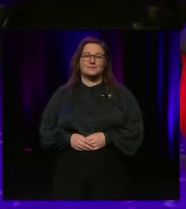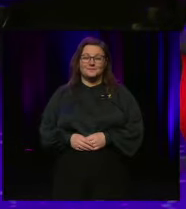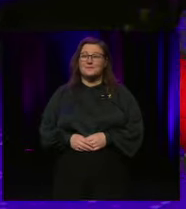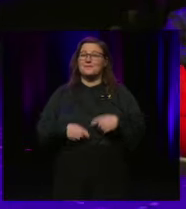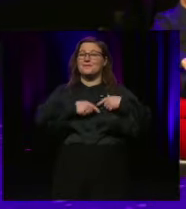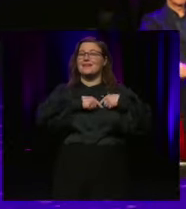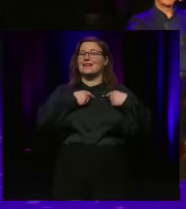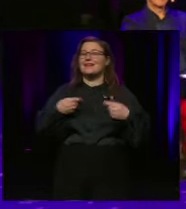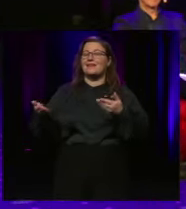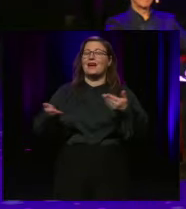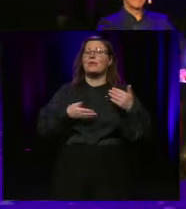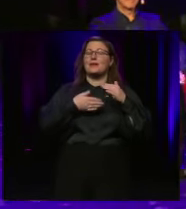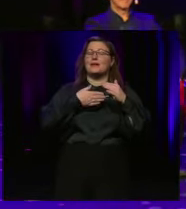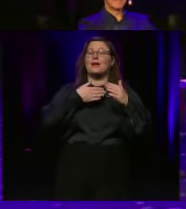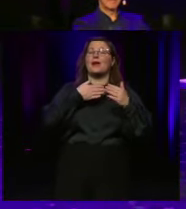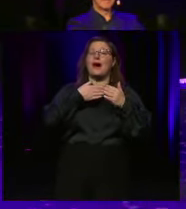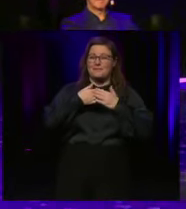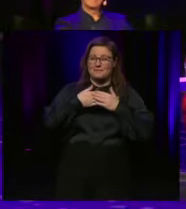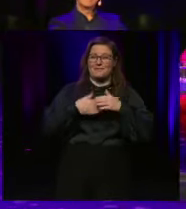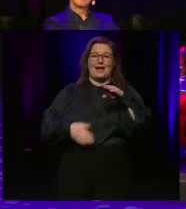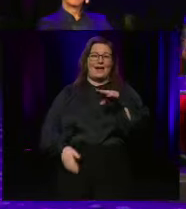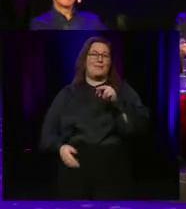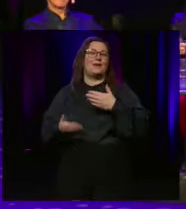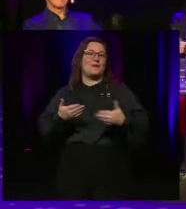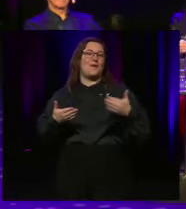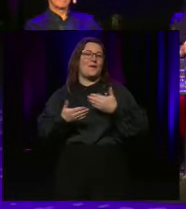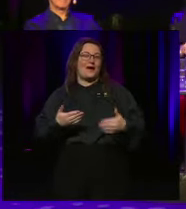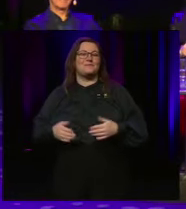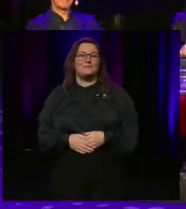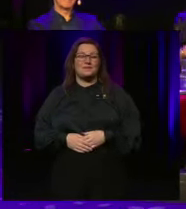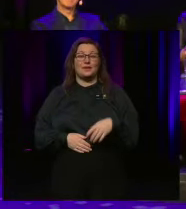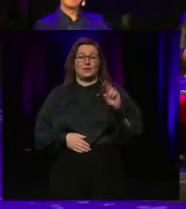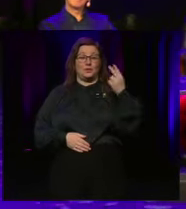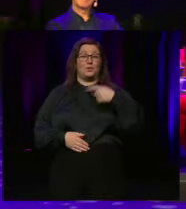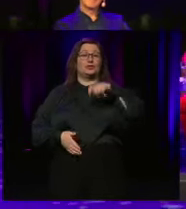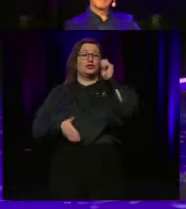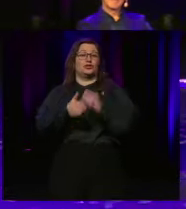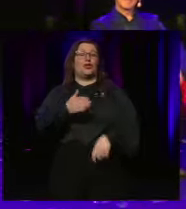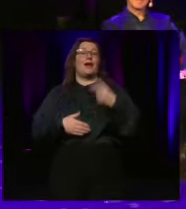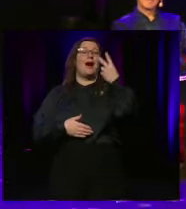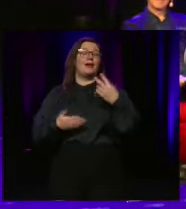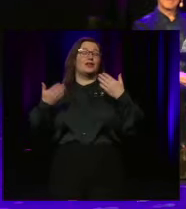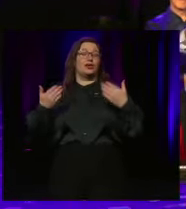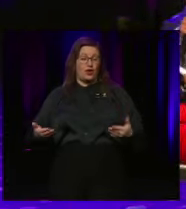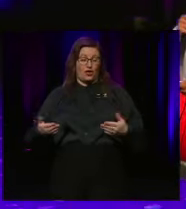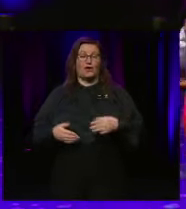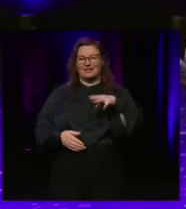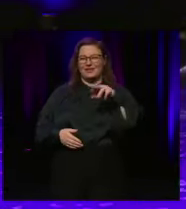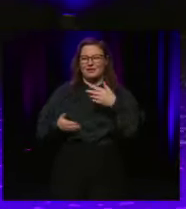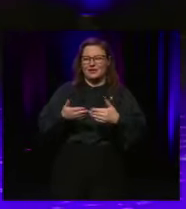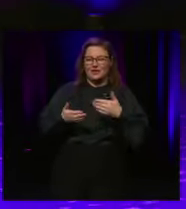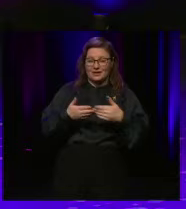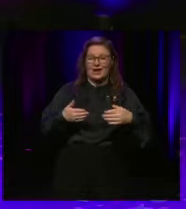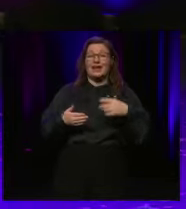Hjärtligt välkomna tillbaka till MR-dagarna. Vi inleder nu dag 2 av MR-dagarna och vi